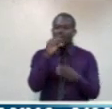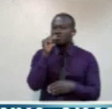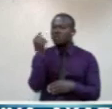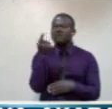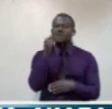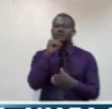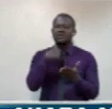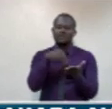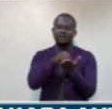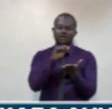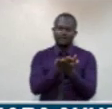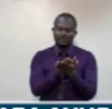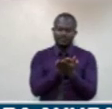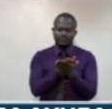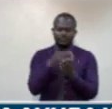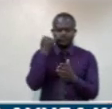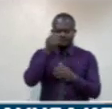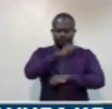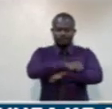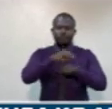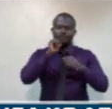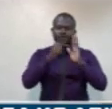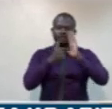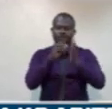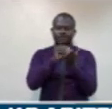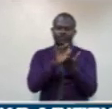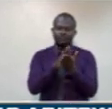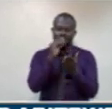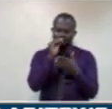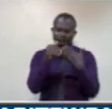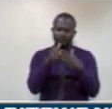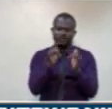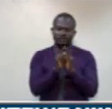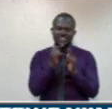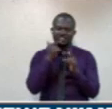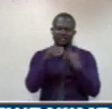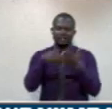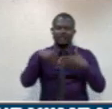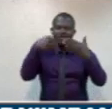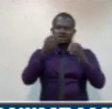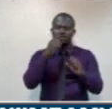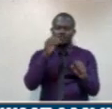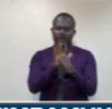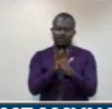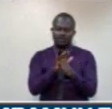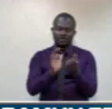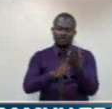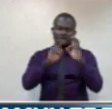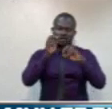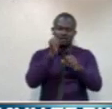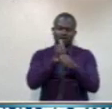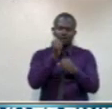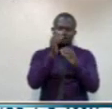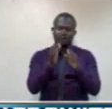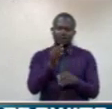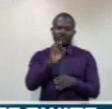gusa bitagira inyandiko. Nubwo aba banyeshuri batagaragaza inyandiko mvugo y'inama bavuga ko baherewemo iri sezerano, bemeza ko yakozwe